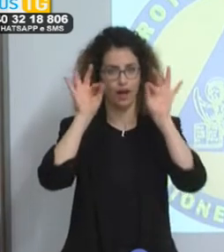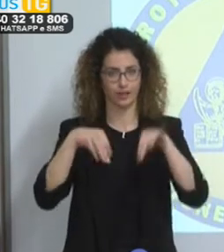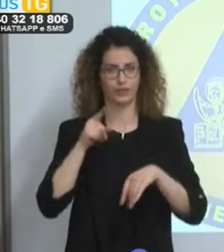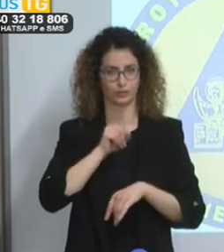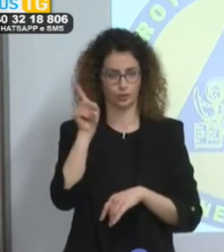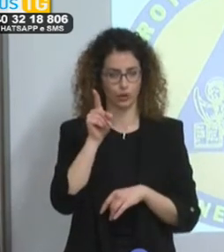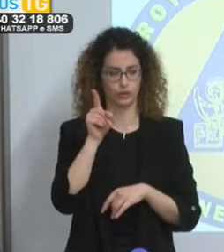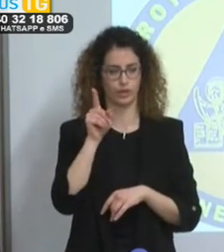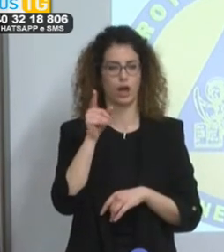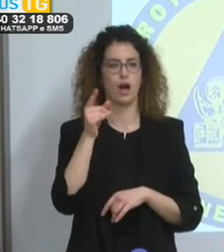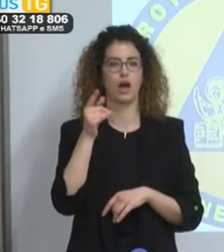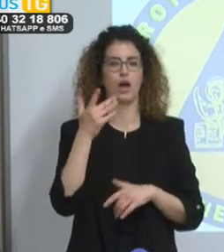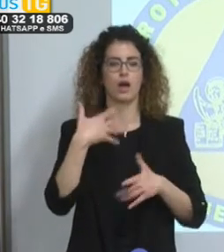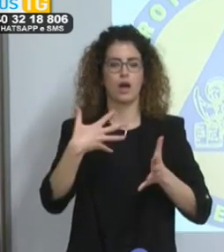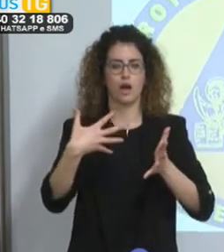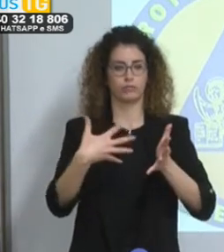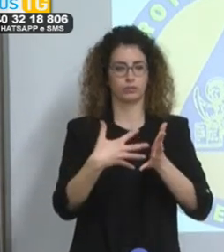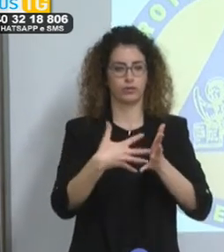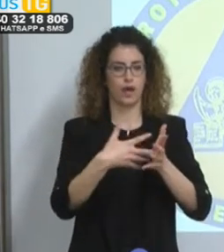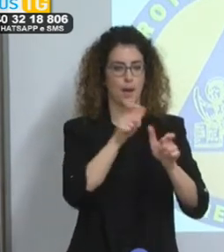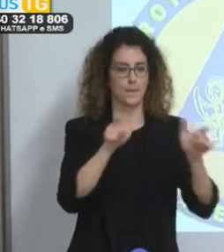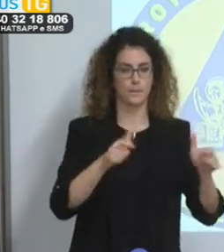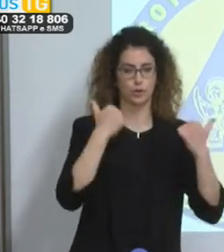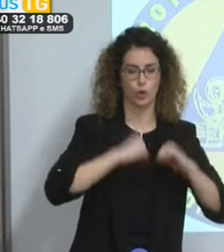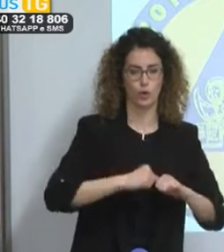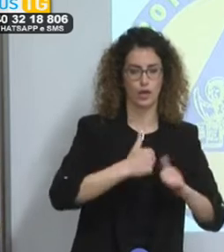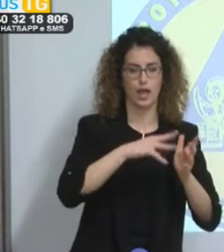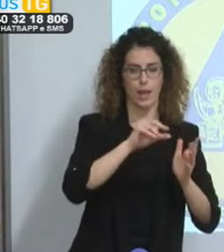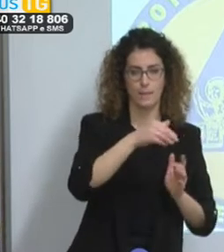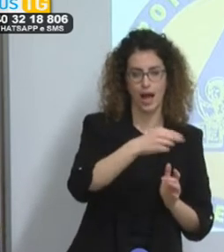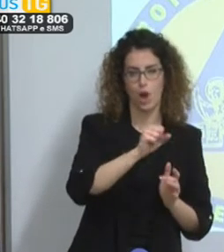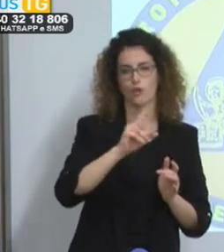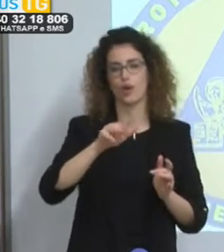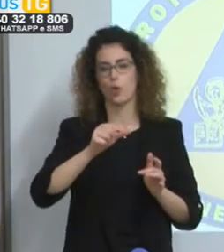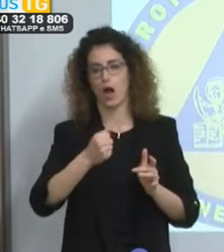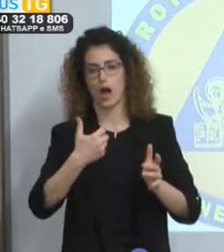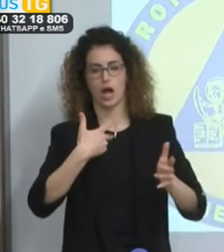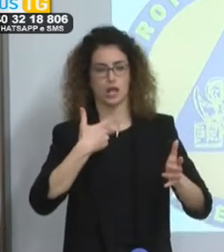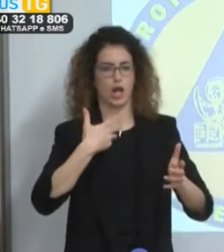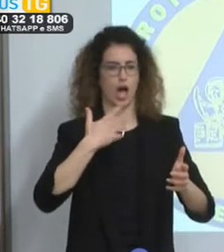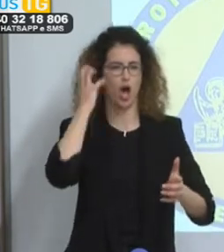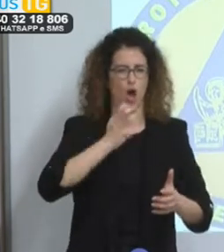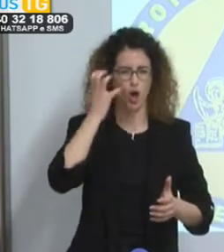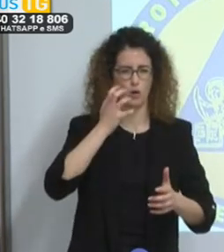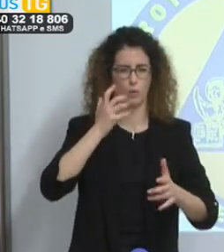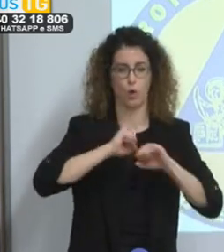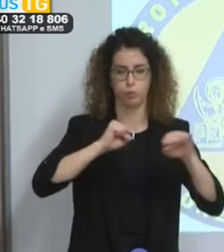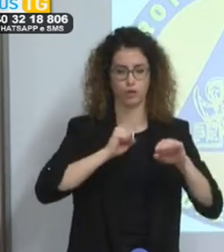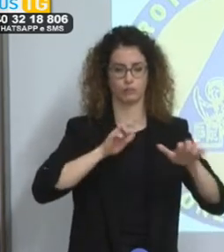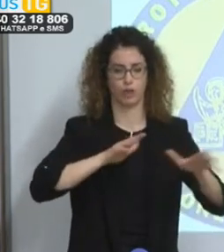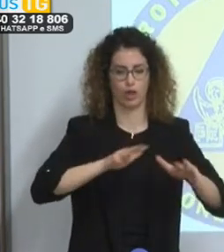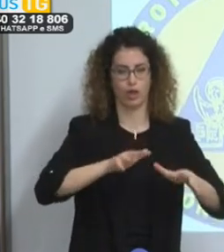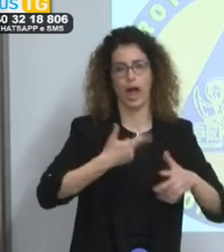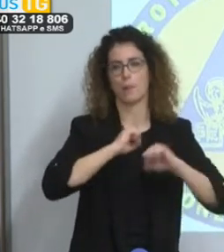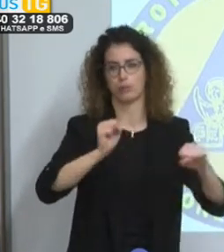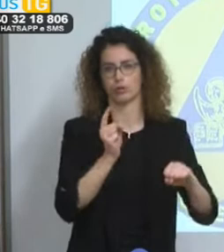la fine dei disagi per i cittadini di Malo e di Vallugana, per rumori, vibrazioni,